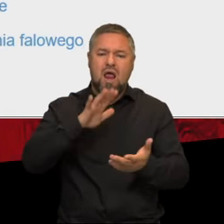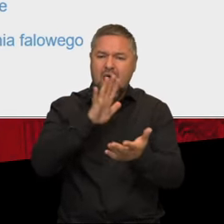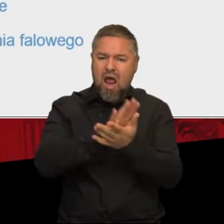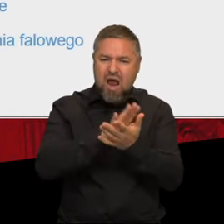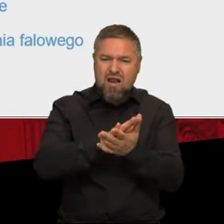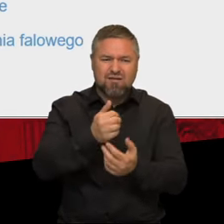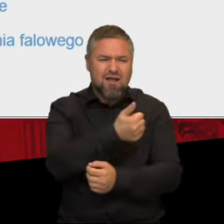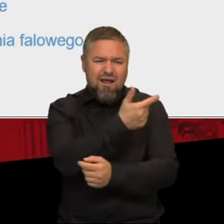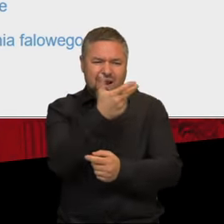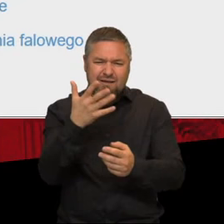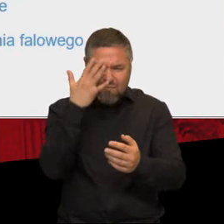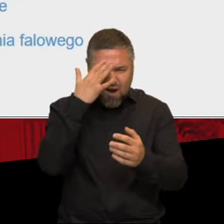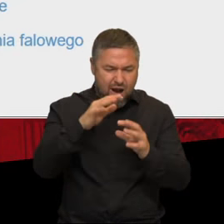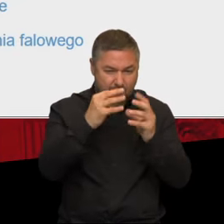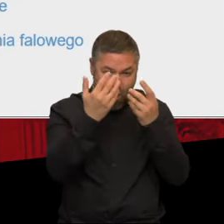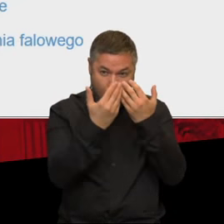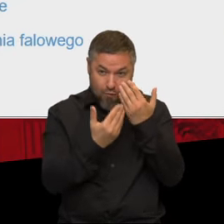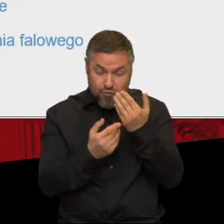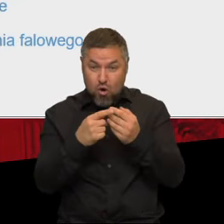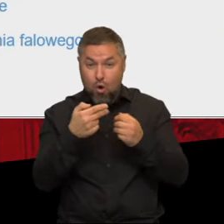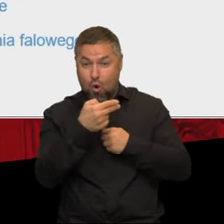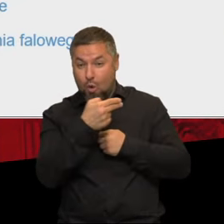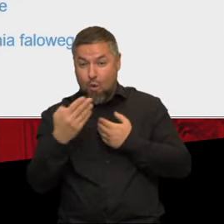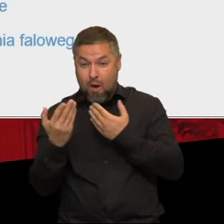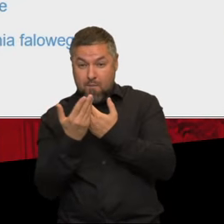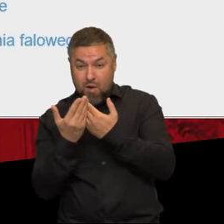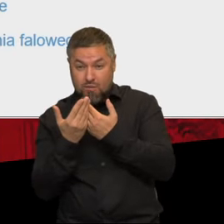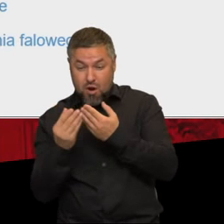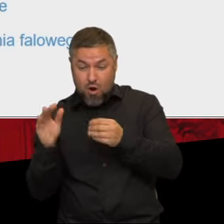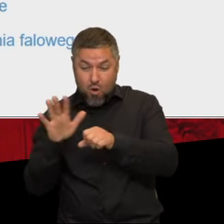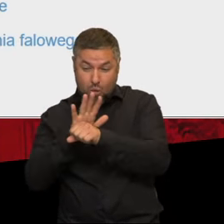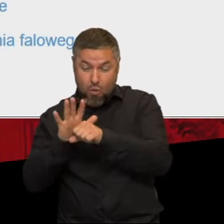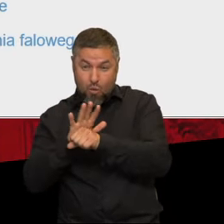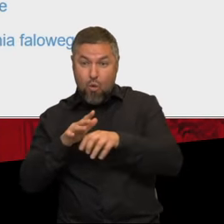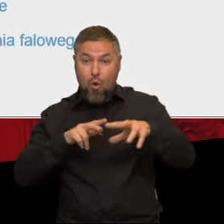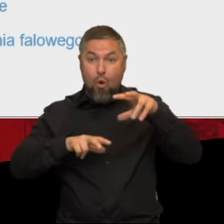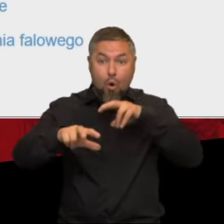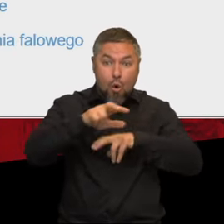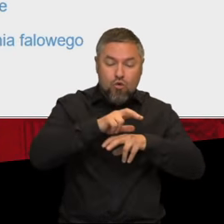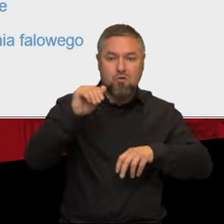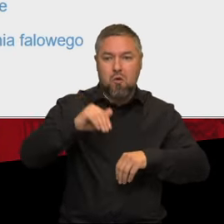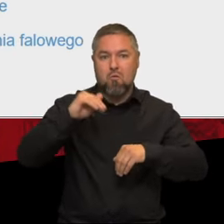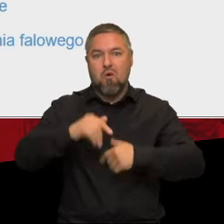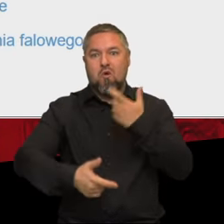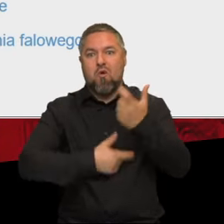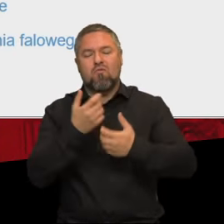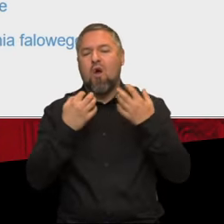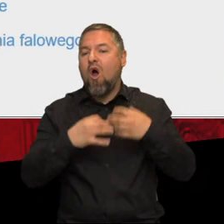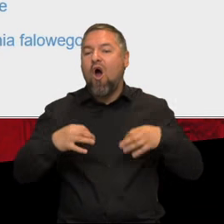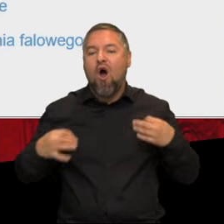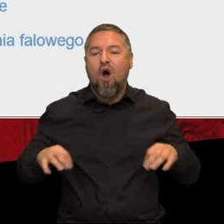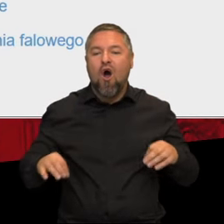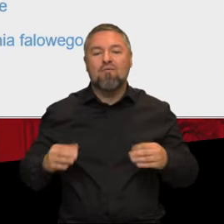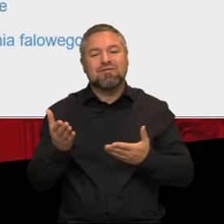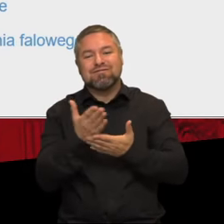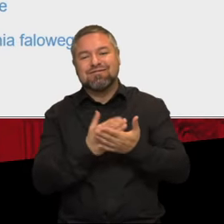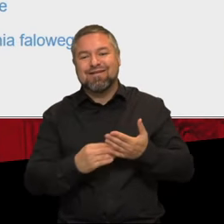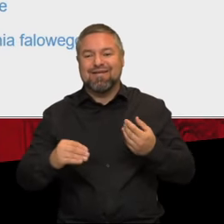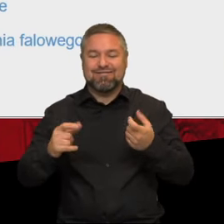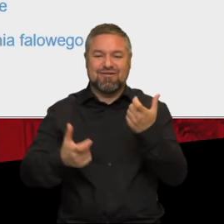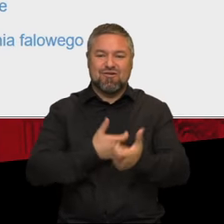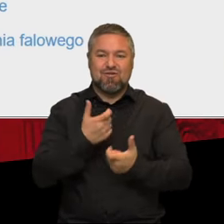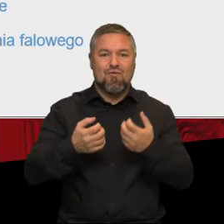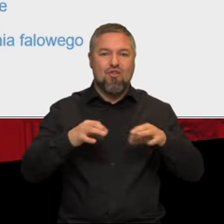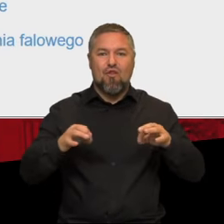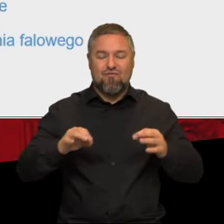charakter i równanie matematyczne, które opisuje ich ruch i będziemy w stanie opisać dowolny fragment materii,